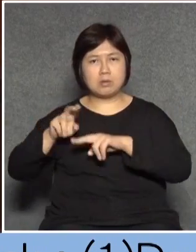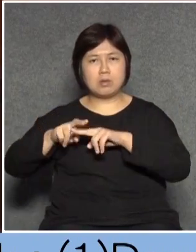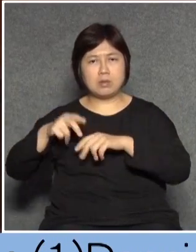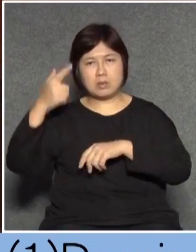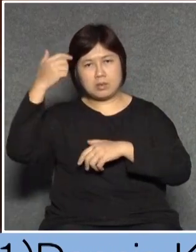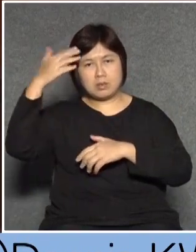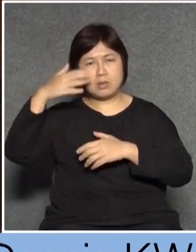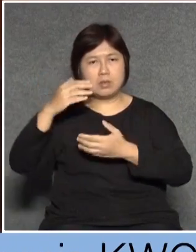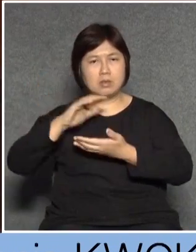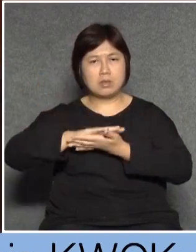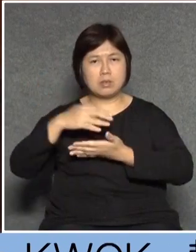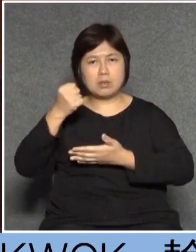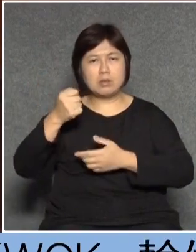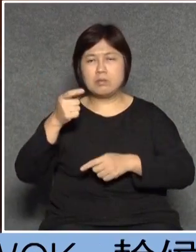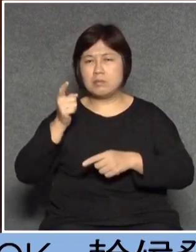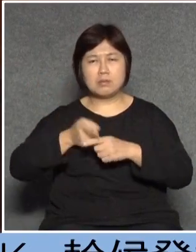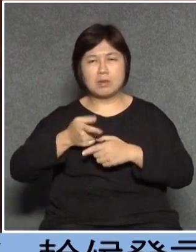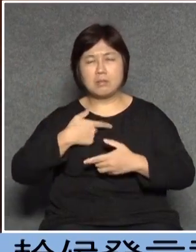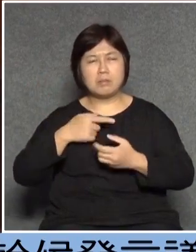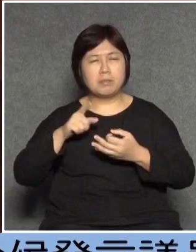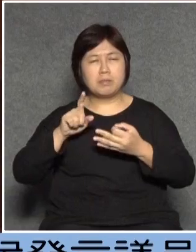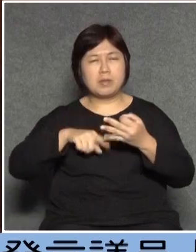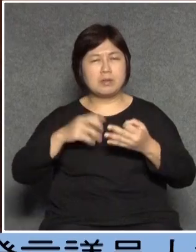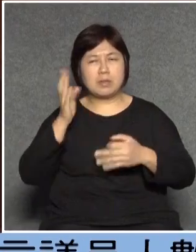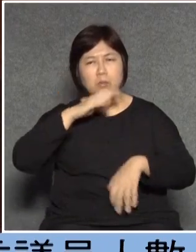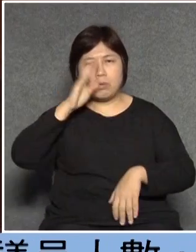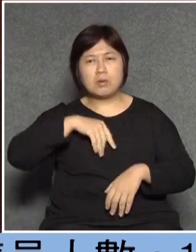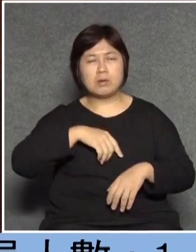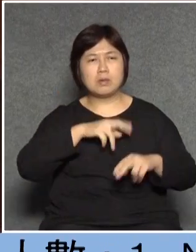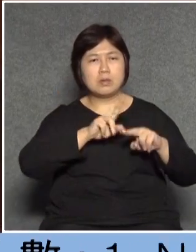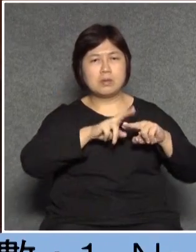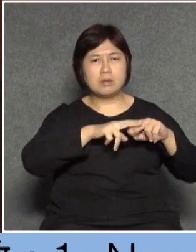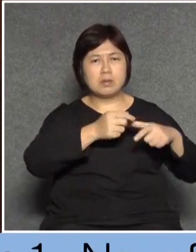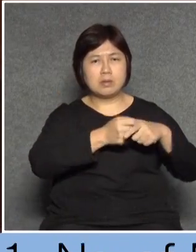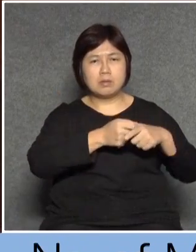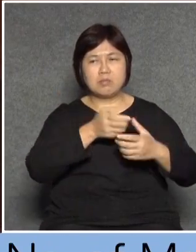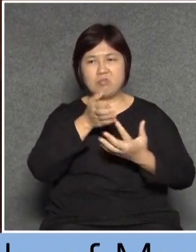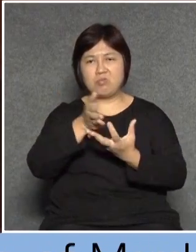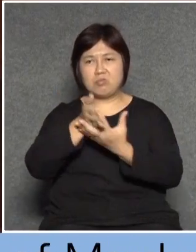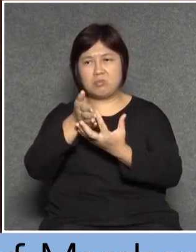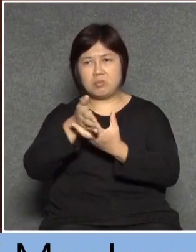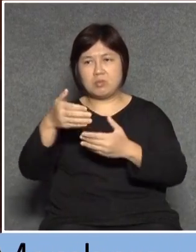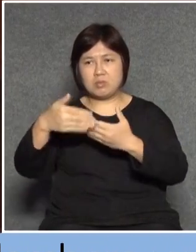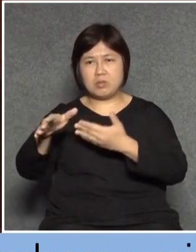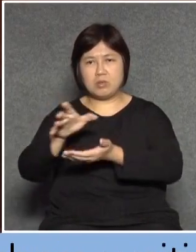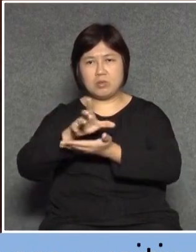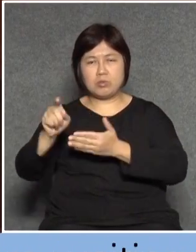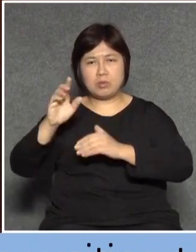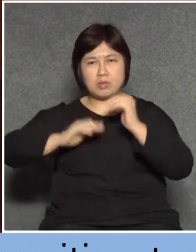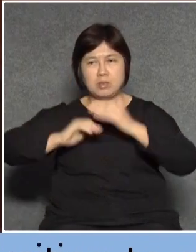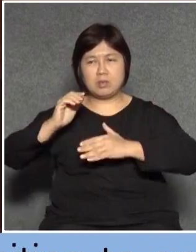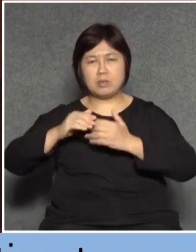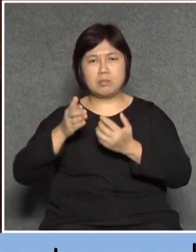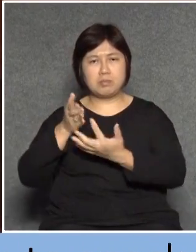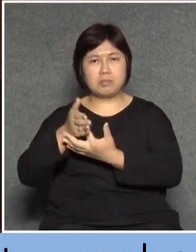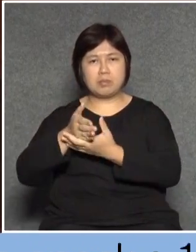喺國際上邊係聲名狼藉。中國公司多次侵犯外國大公司的專利技術，但